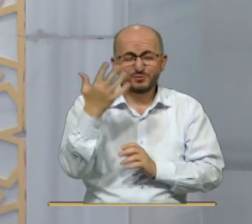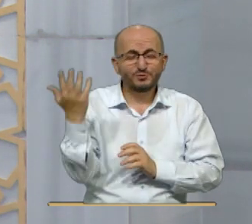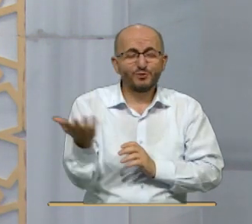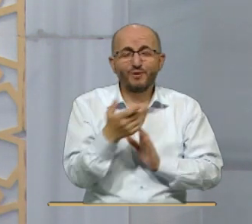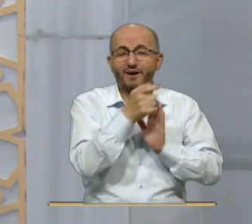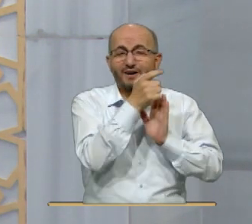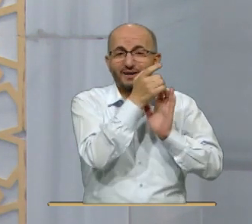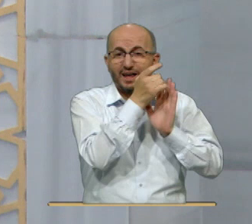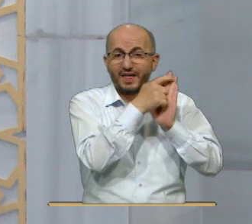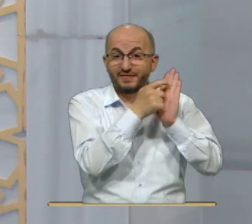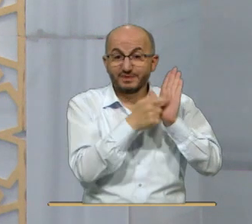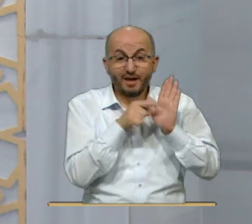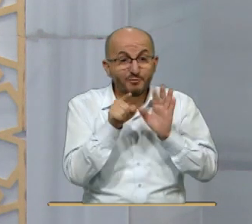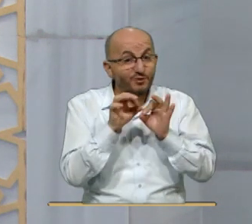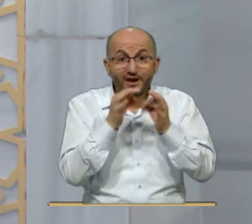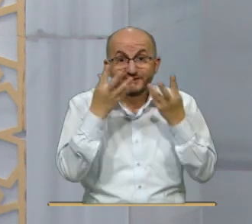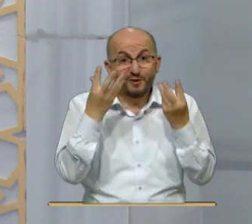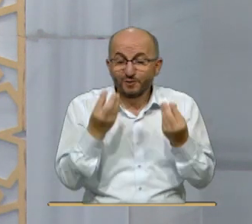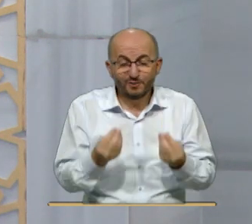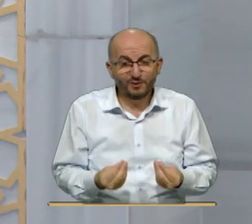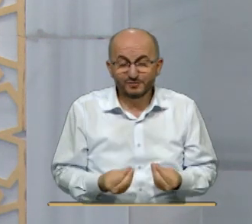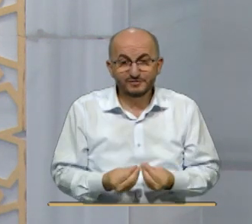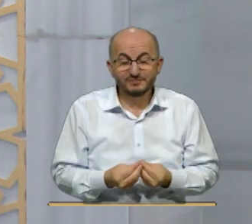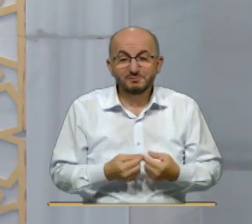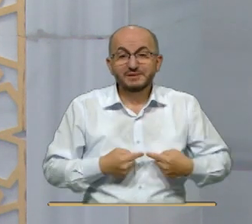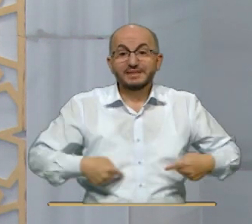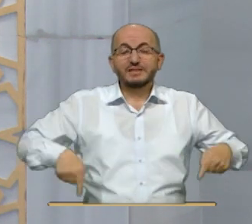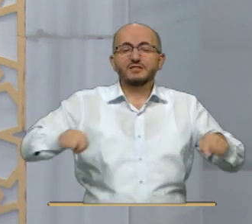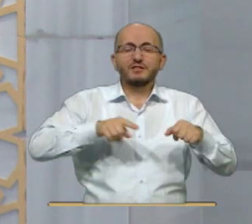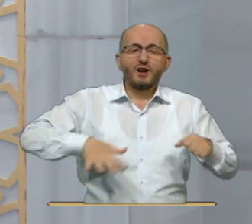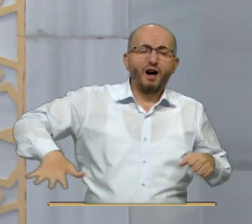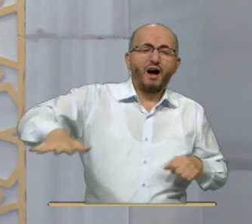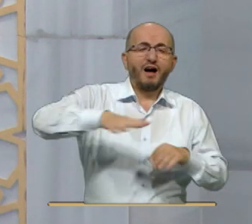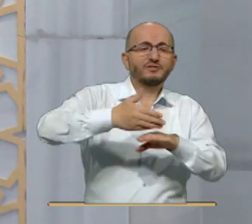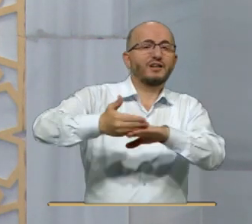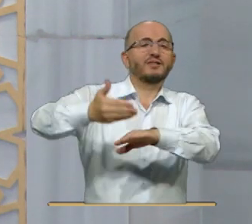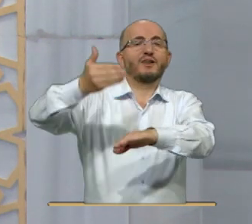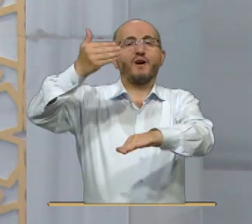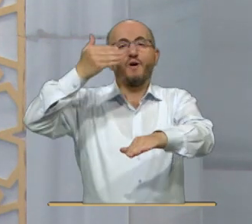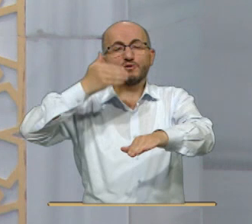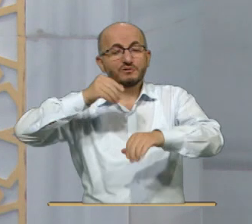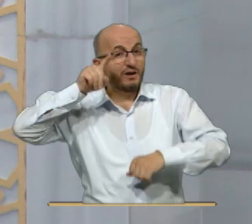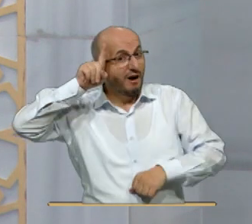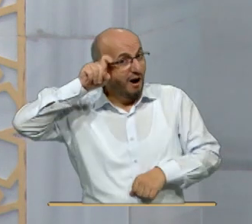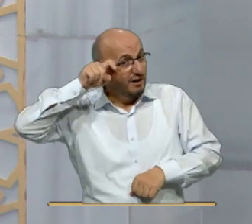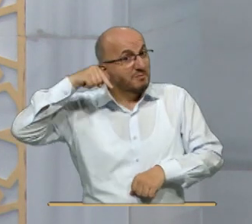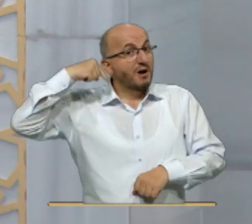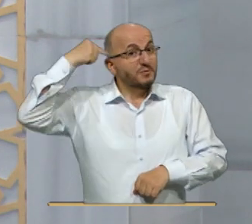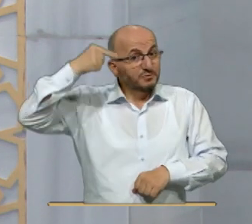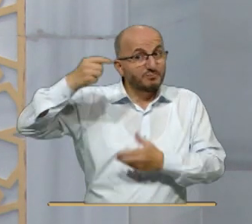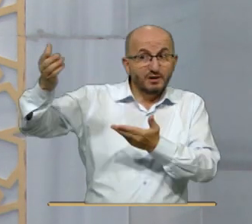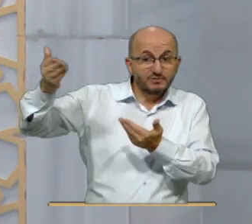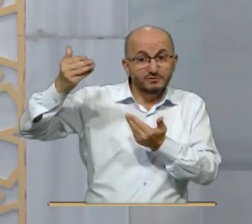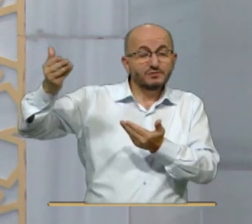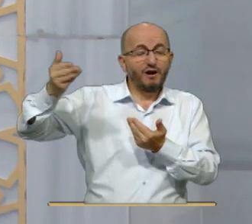ayette. Bu nasıl oluyor? Bizi her şeyden önce akletmeye, düşünmeye çağırıyor.